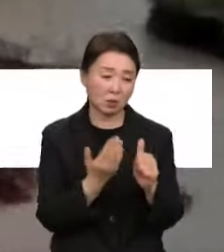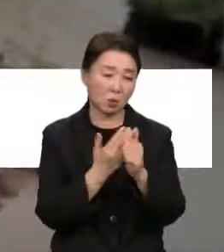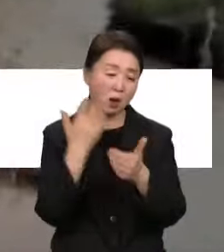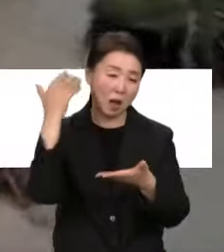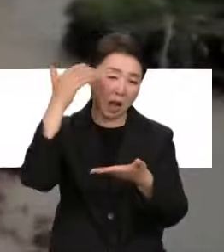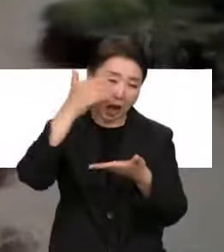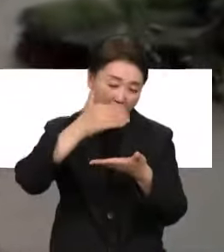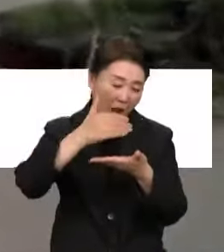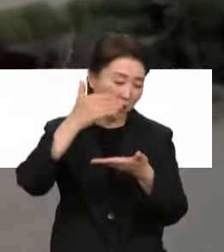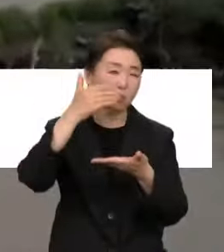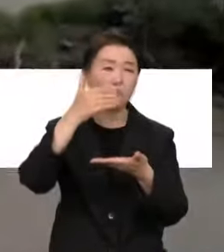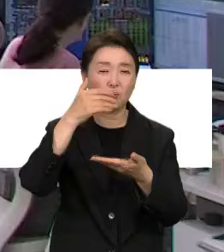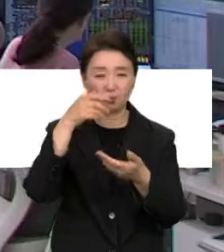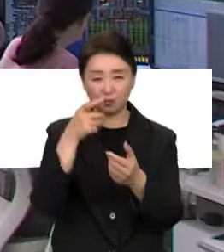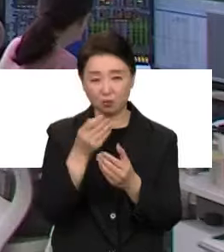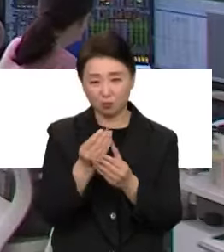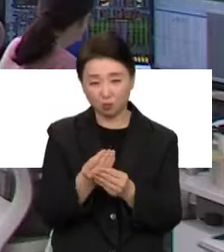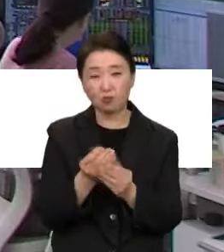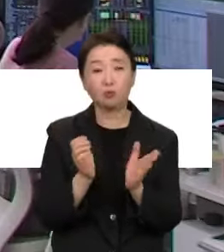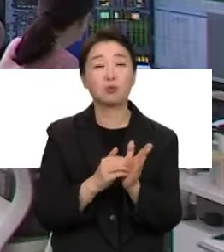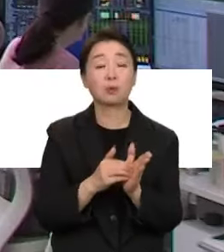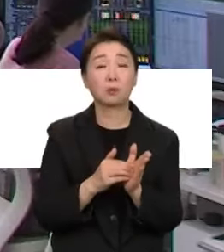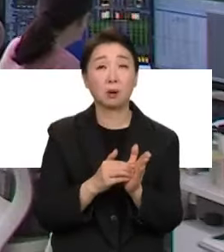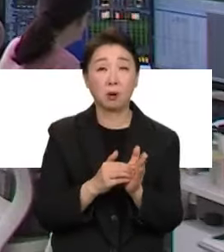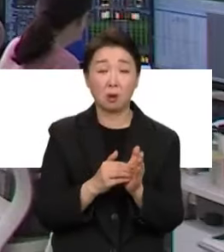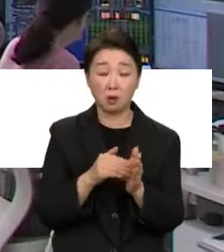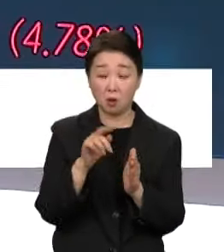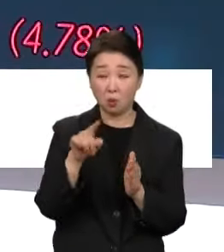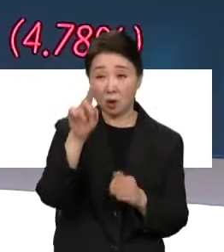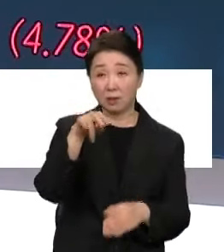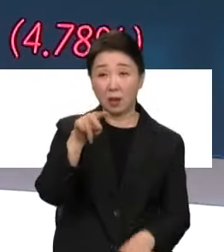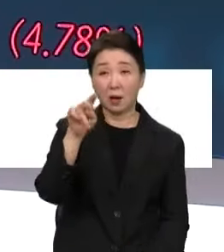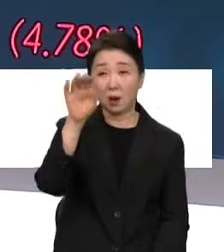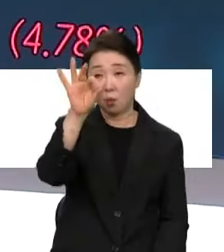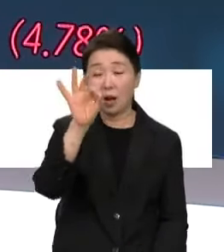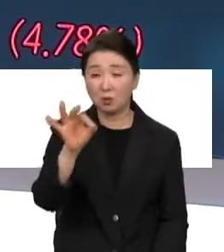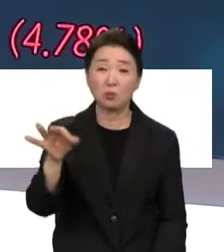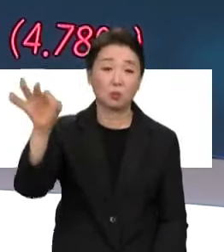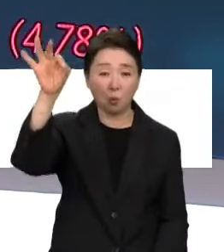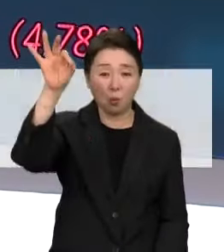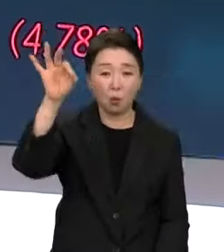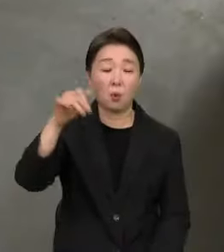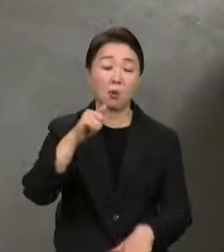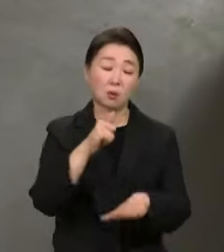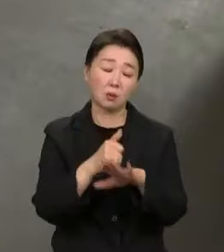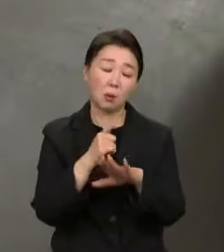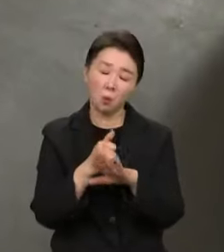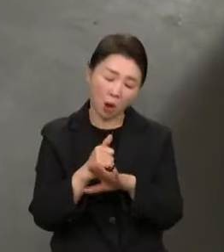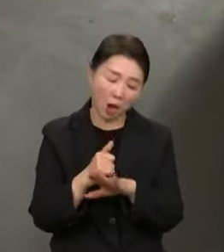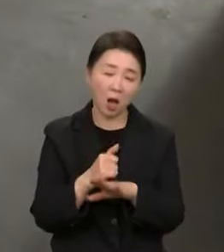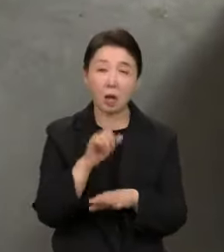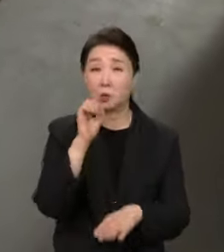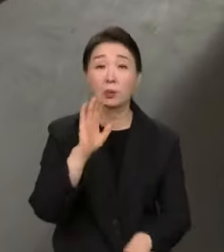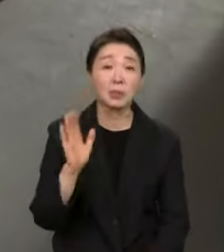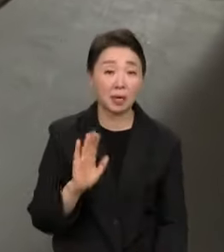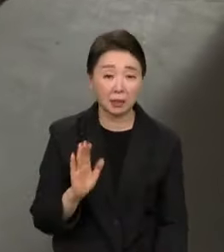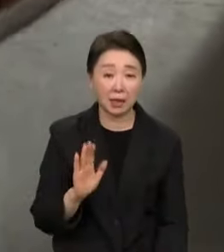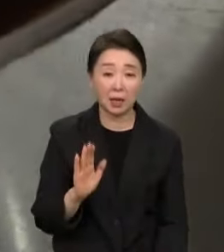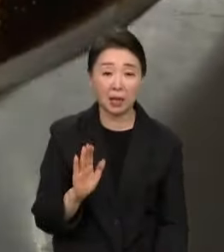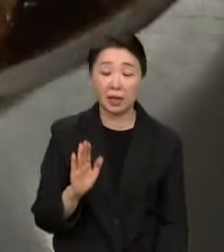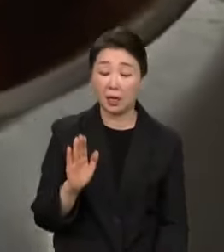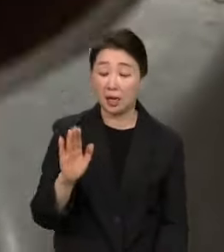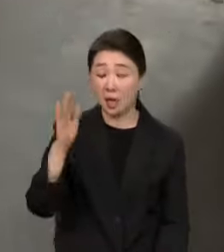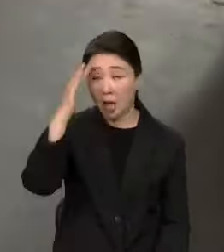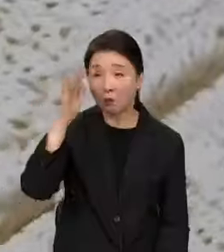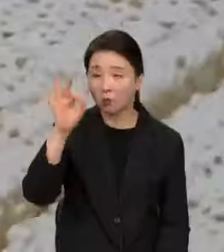겁니다. 여기에 원달러 환율이 급등하면서 기름을 부었습니다. 원화 가치가 급락하면서